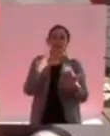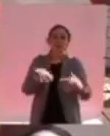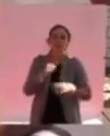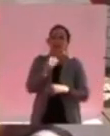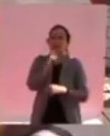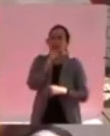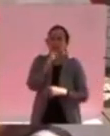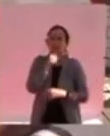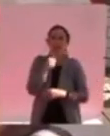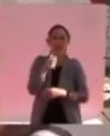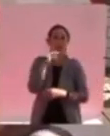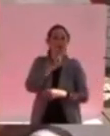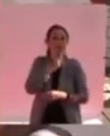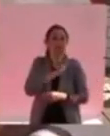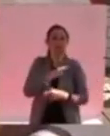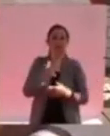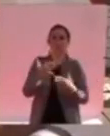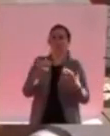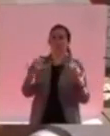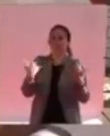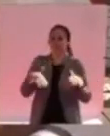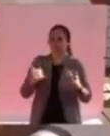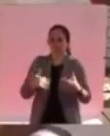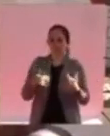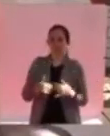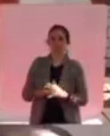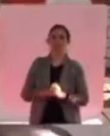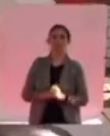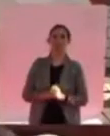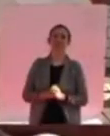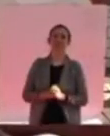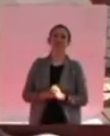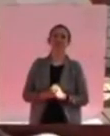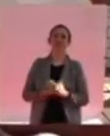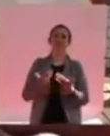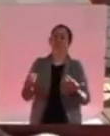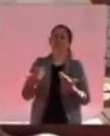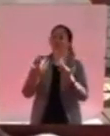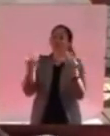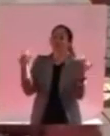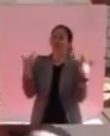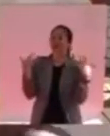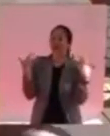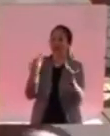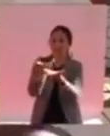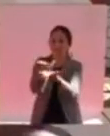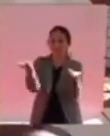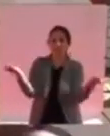interesse ma soprattutto le persone che sono qui oggi